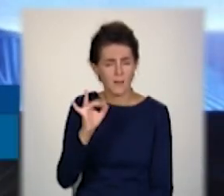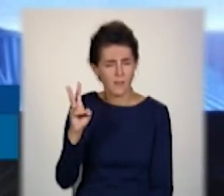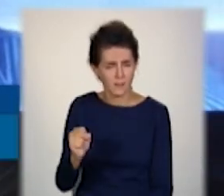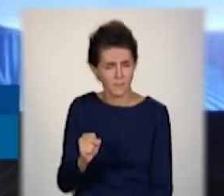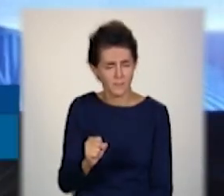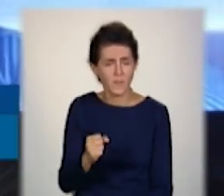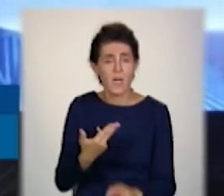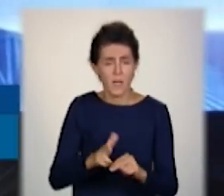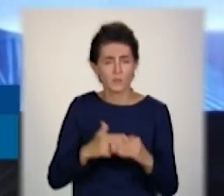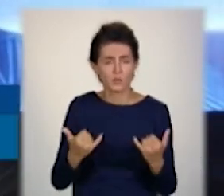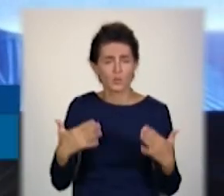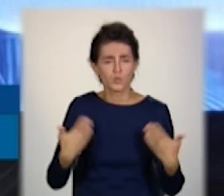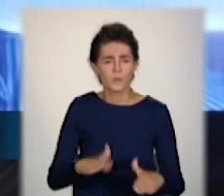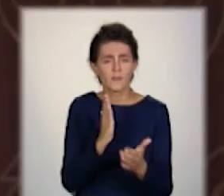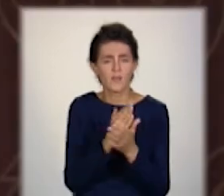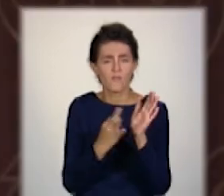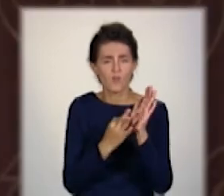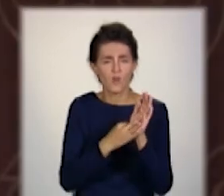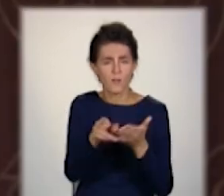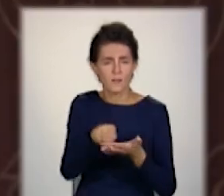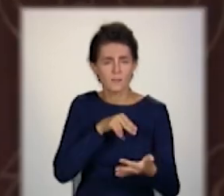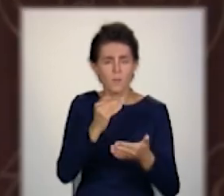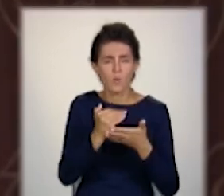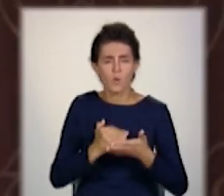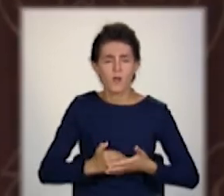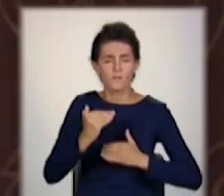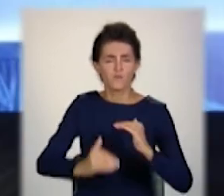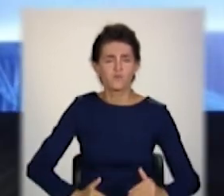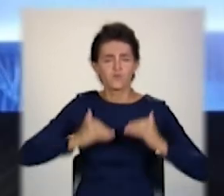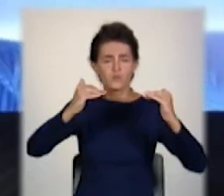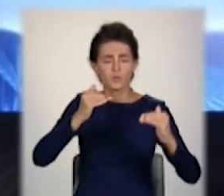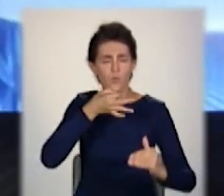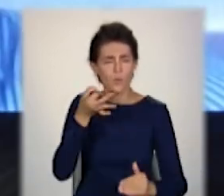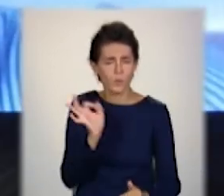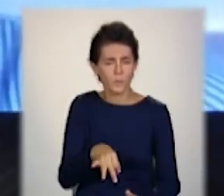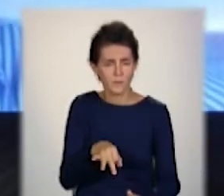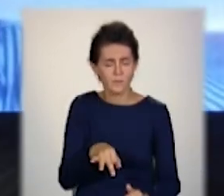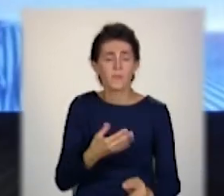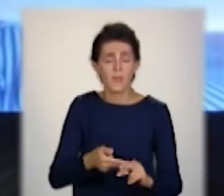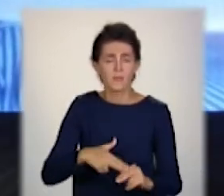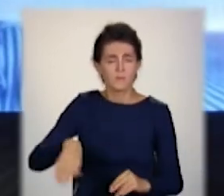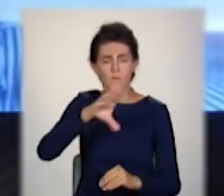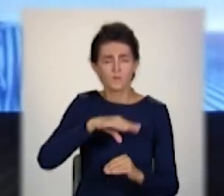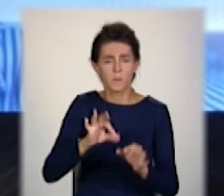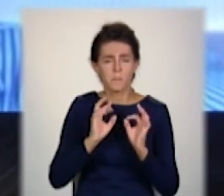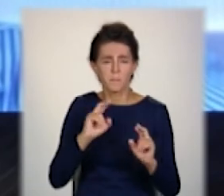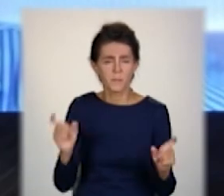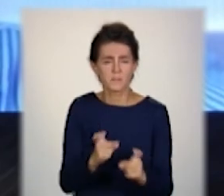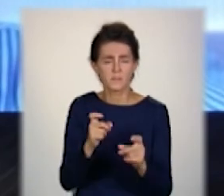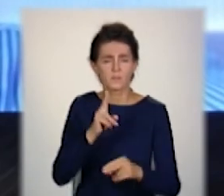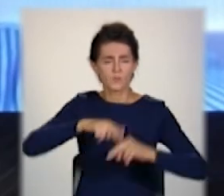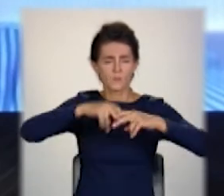на це, ми вже маємо 8 ліцензій по програмам підвищення кваліфікації. Без построєння правильних